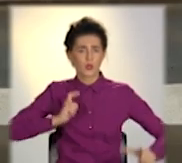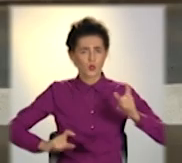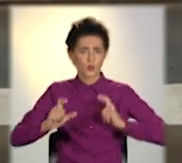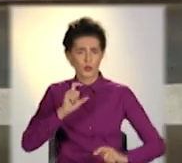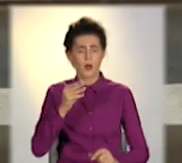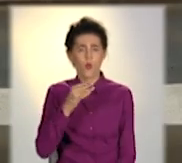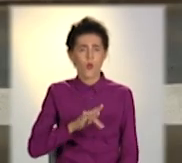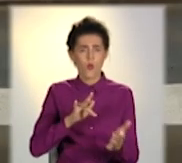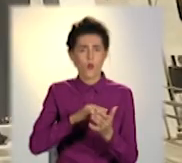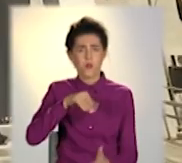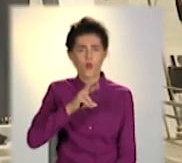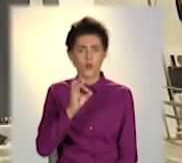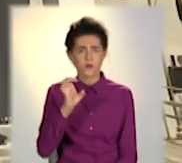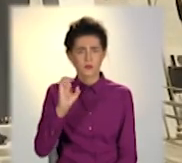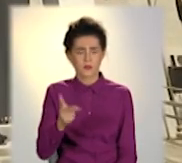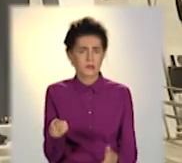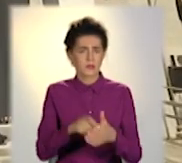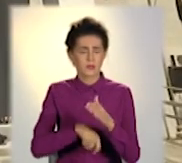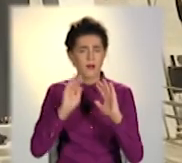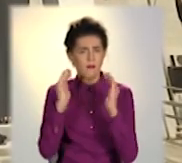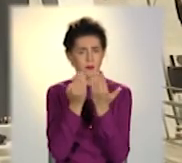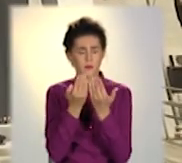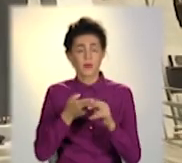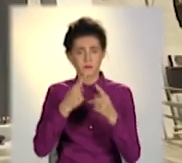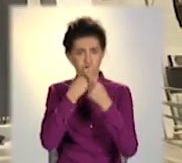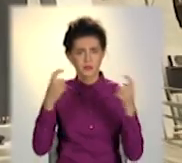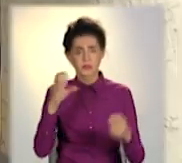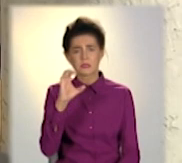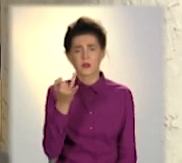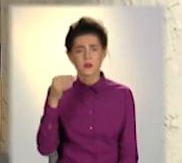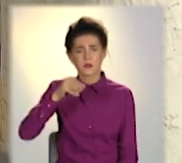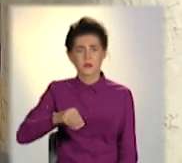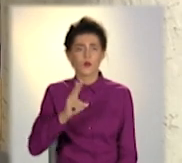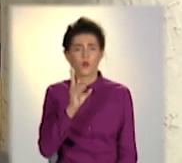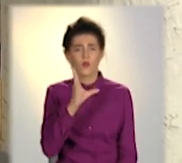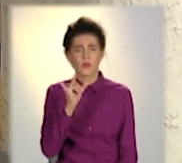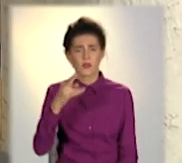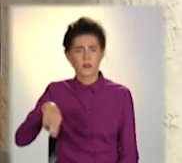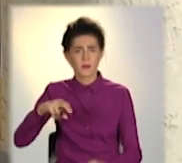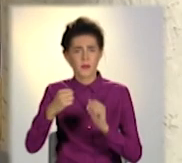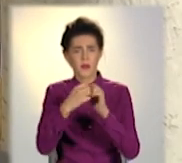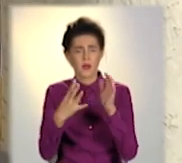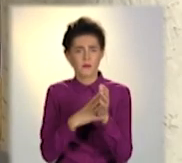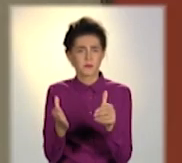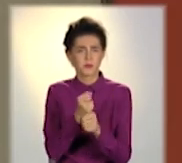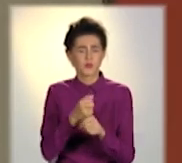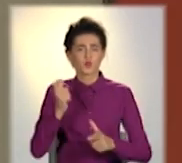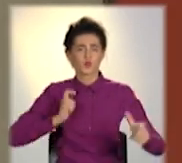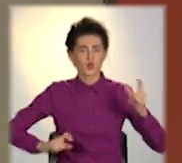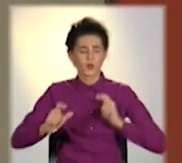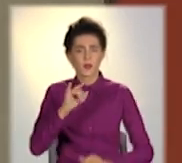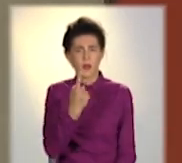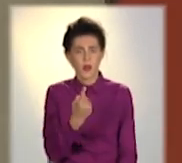у Покровську пішов на карантин. Інформація про це з'явилася на сайті вишу. COVID-19 виявили студента та